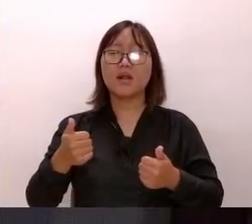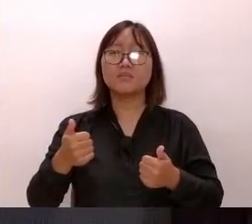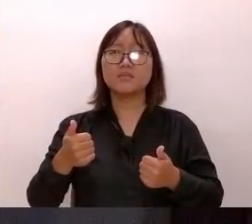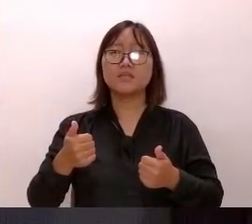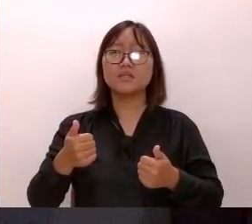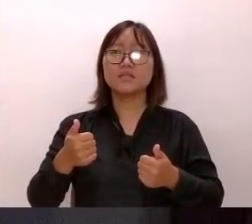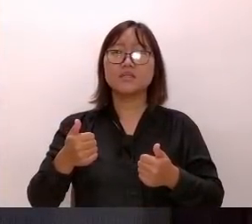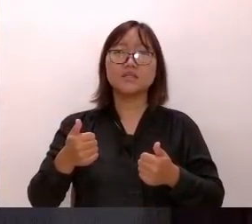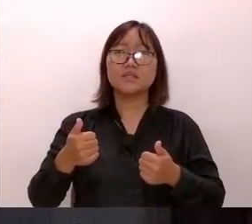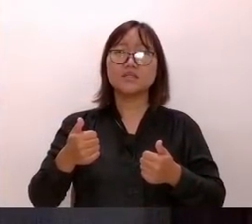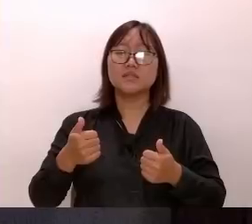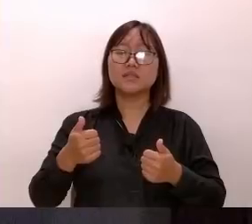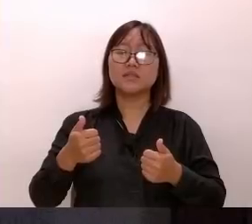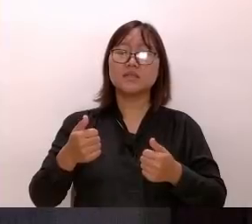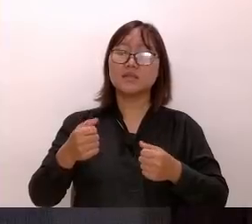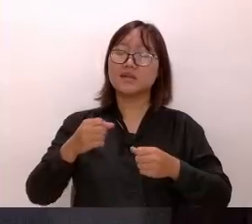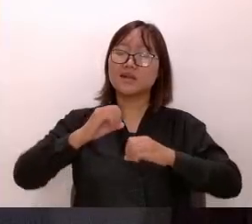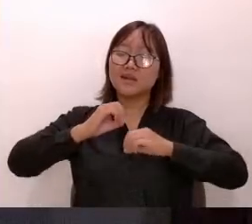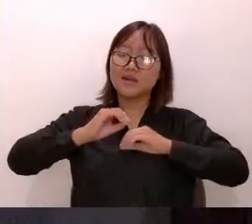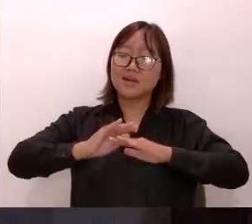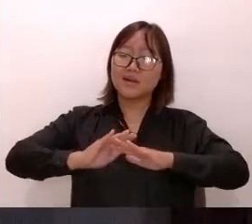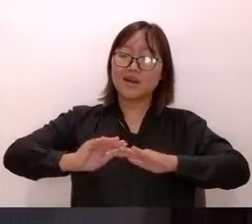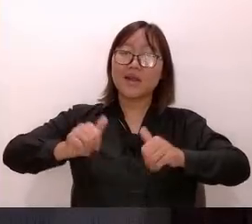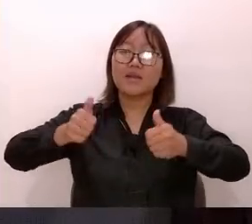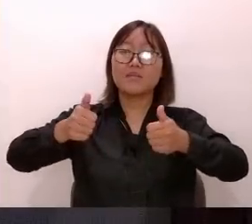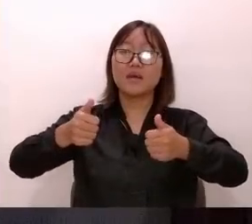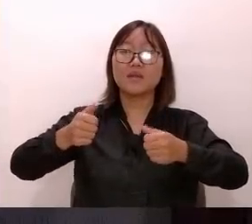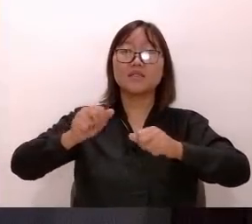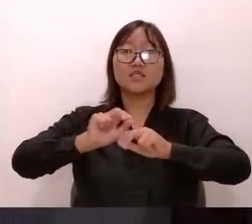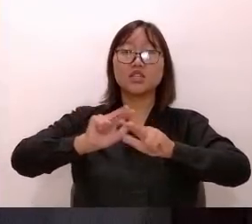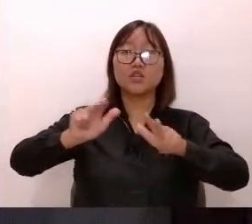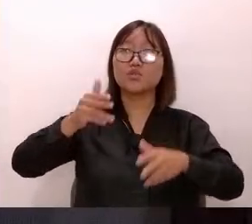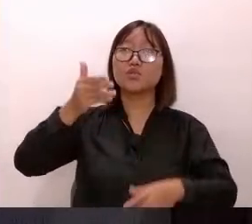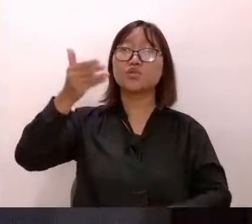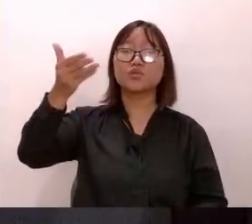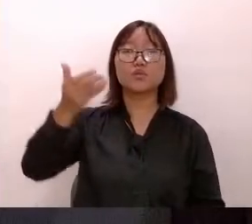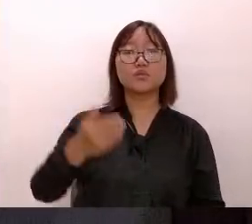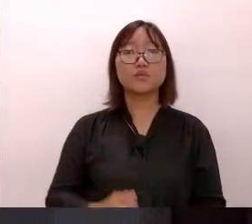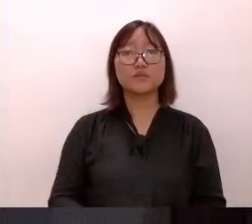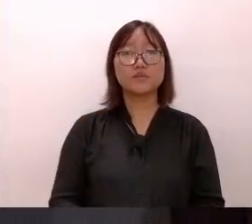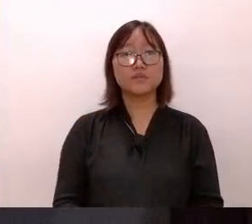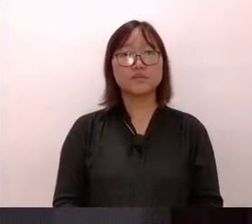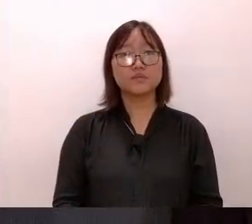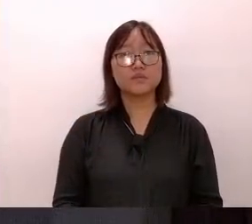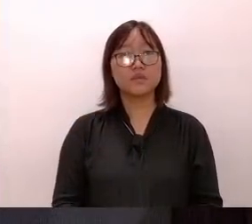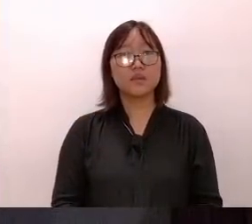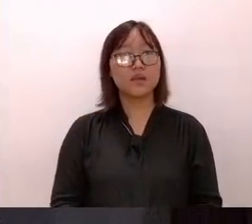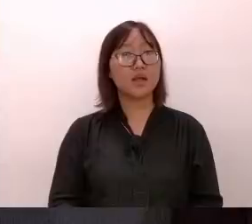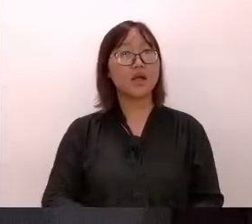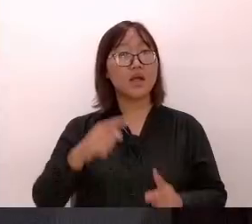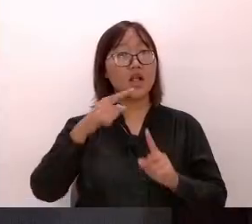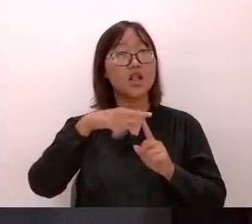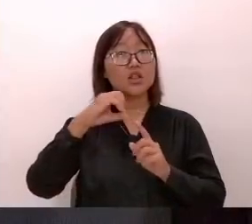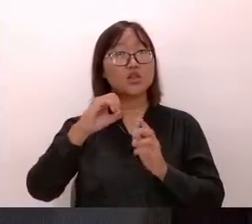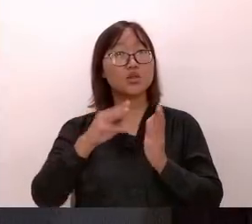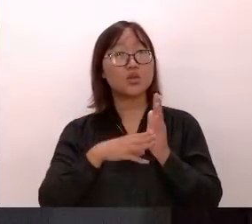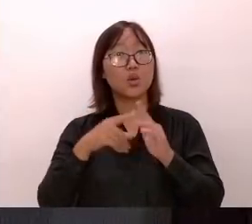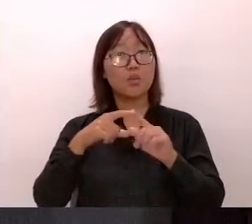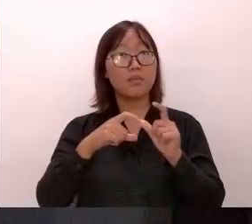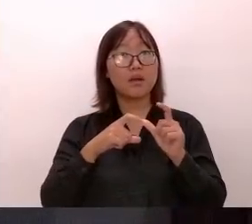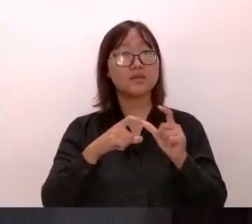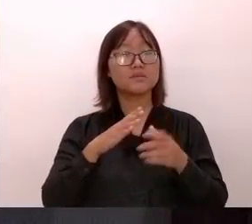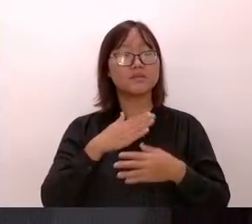Hai hingga ia menjadi rasul pertama yang dengan mulut sebagai ungkapan iman yang dalam